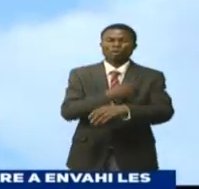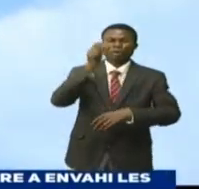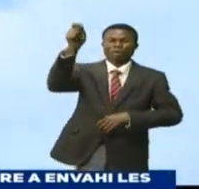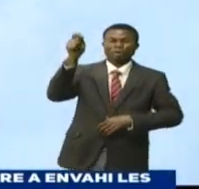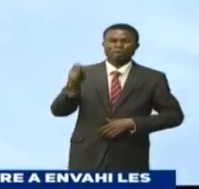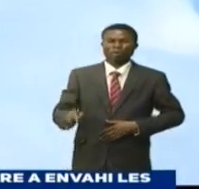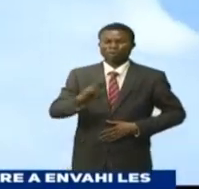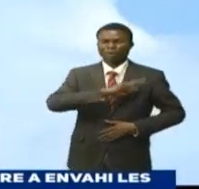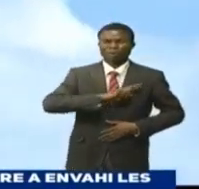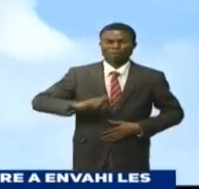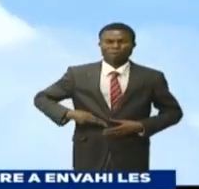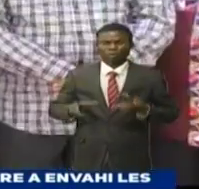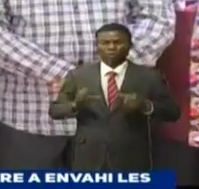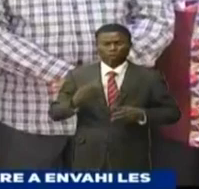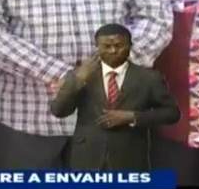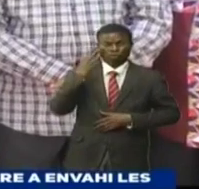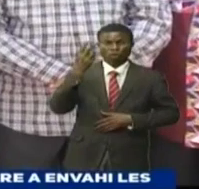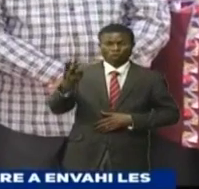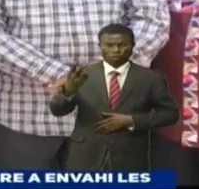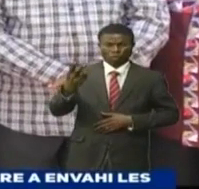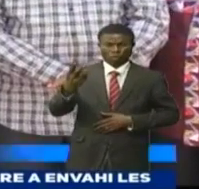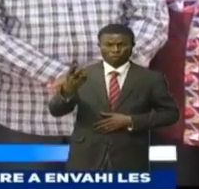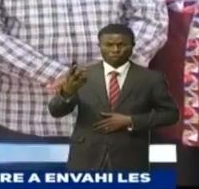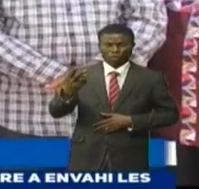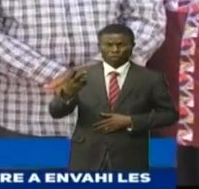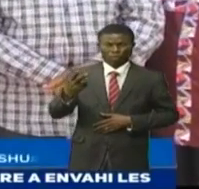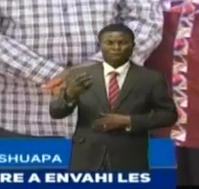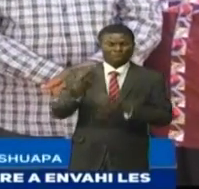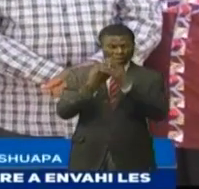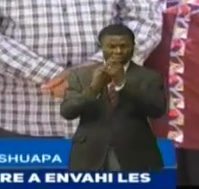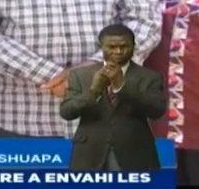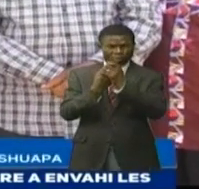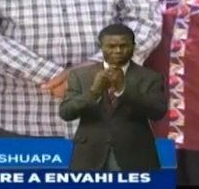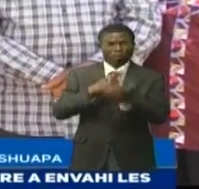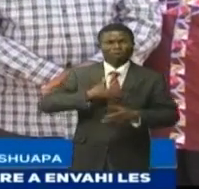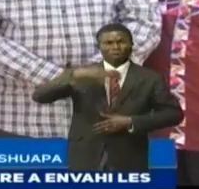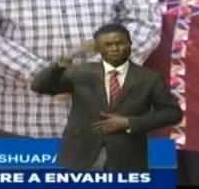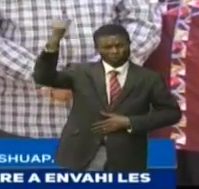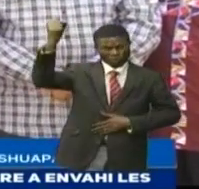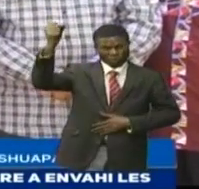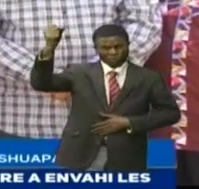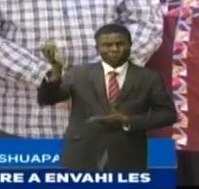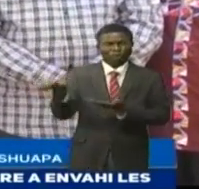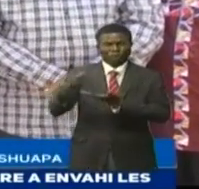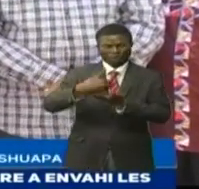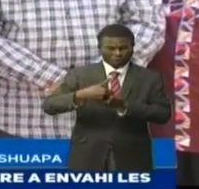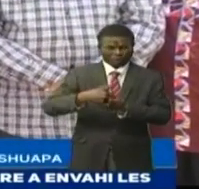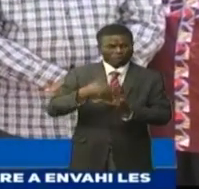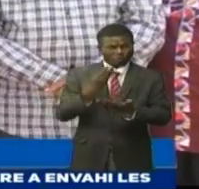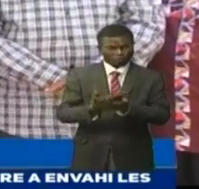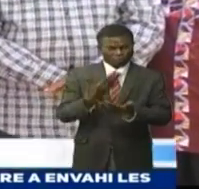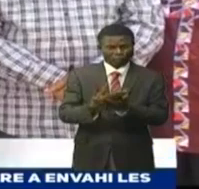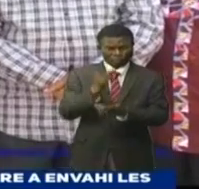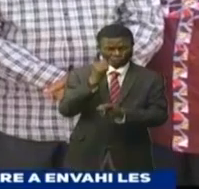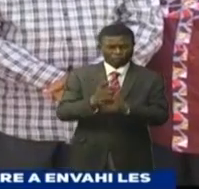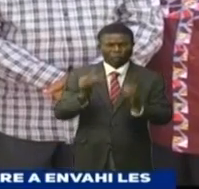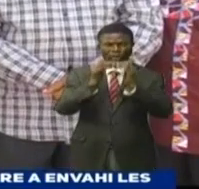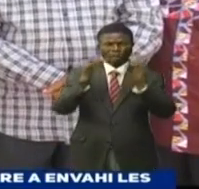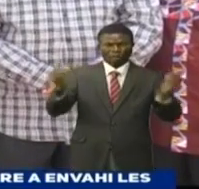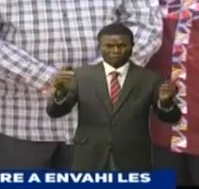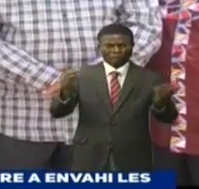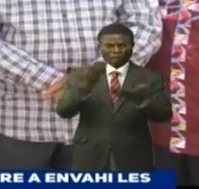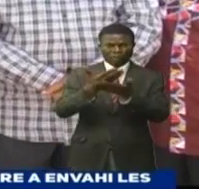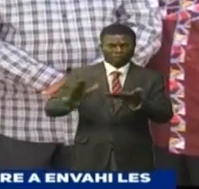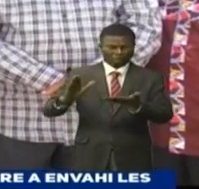armées nous voyons déjà pointé à l'horizon la victoire et le retour imminent de la paix